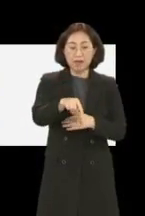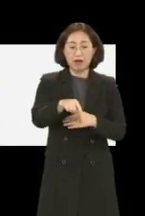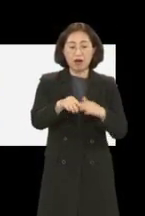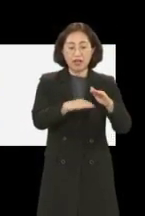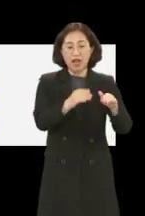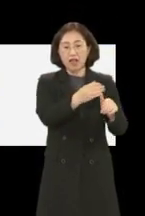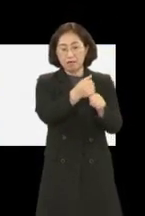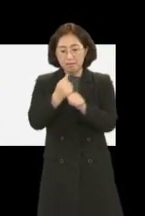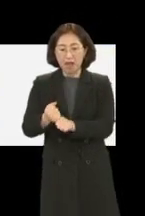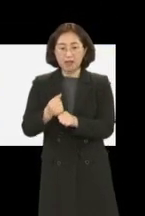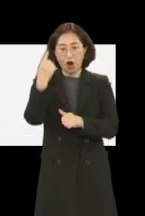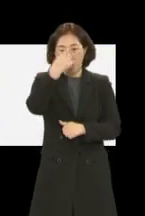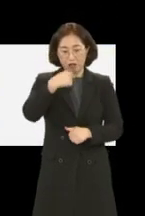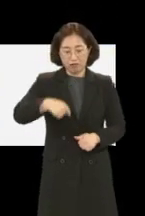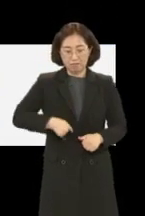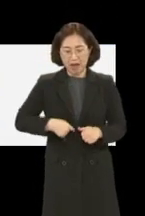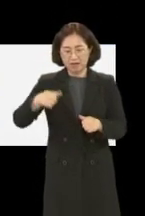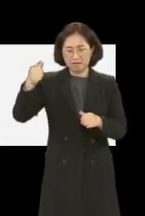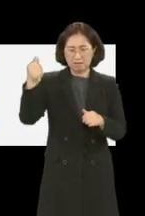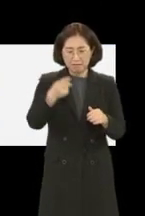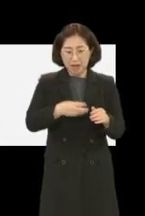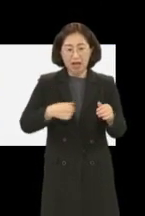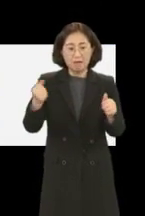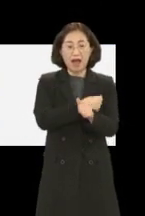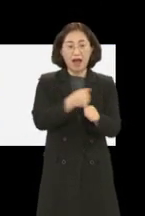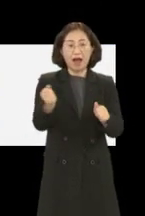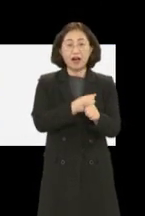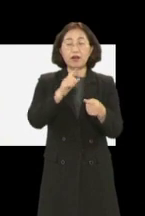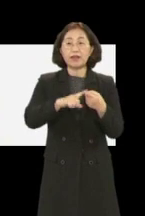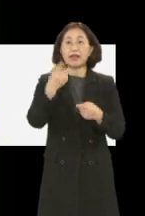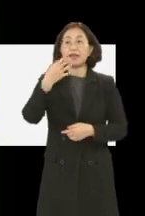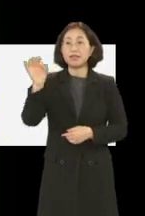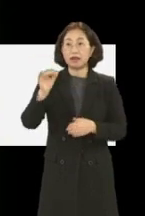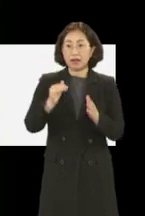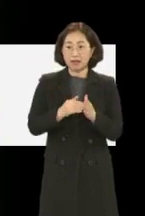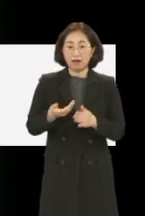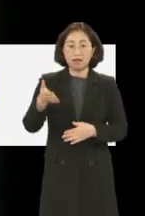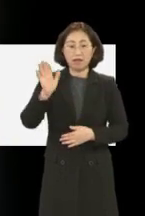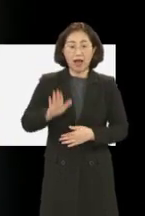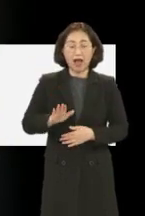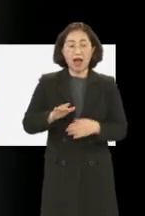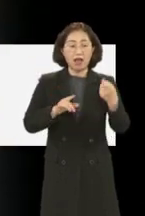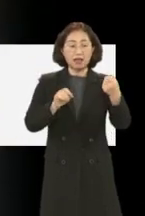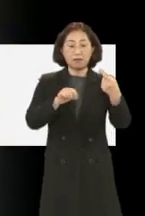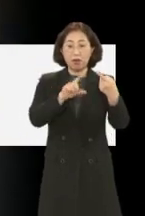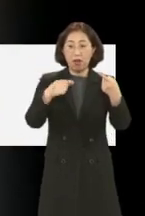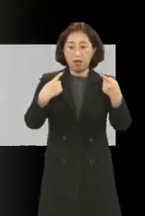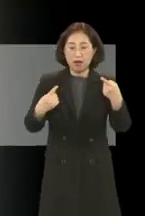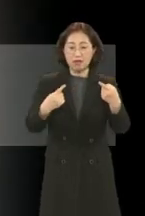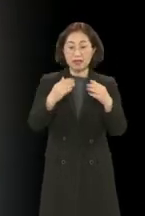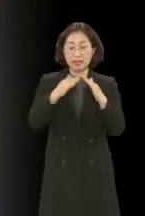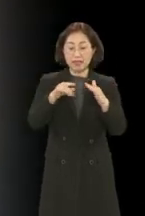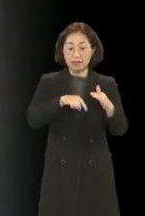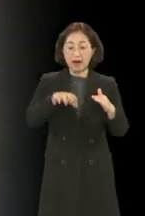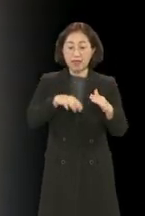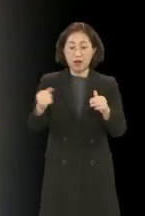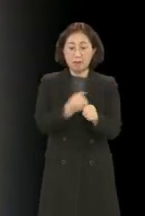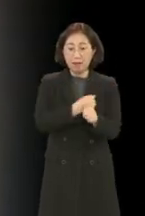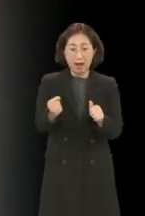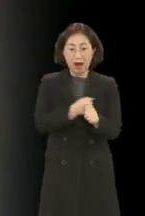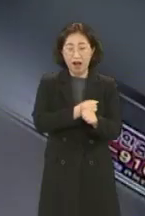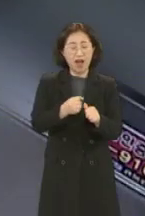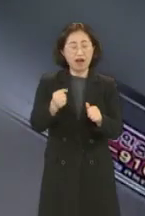끌어내 얼굴과 배를 수차례 때린 폭행 사실을 인정했습니다. 다만 다음 날인 11월 1일 집안에서 일어난 폭행에